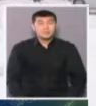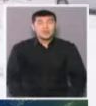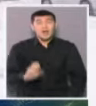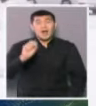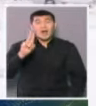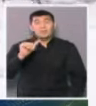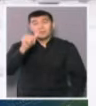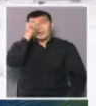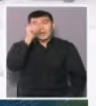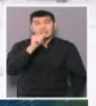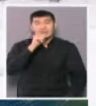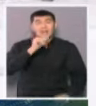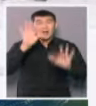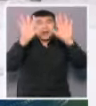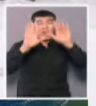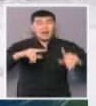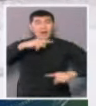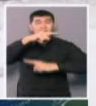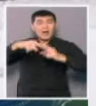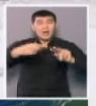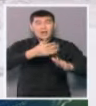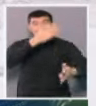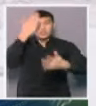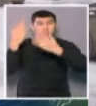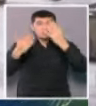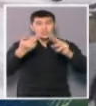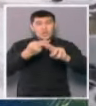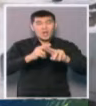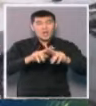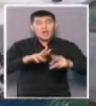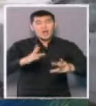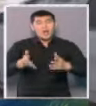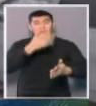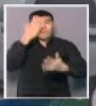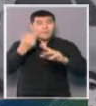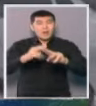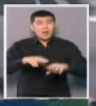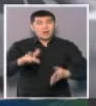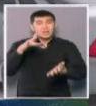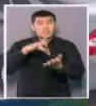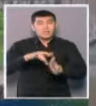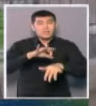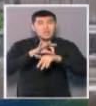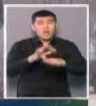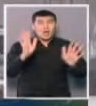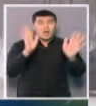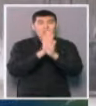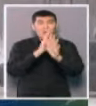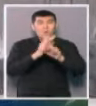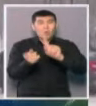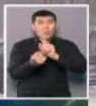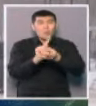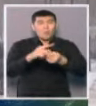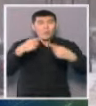Ақпан айналаны аққарға ұрады. Қазіргі таңда облысымыз оңтүстік Каспий циклоны ықпалында орналасқан. Атмосфералық фронттардың